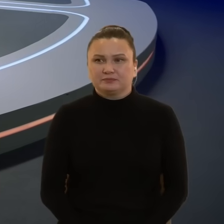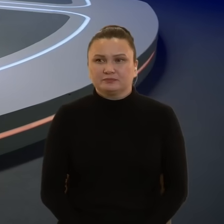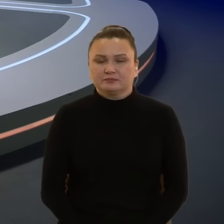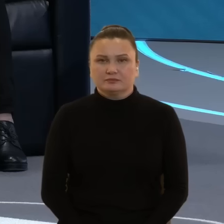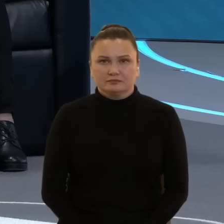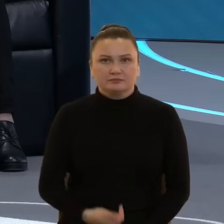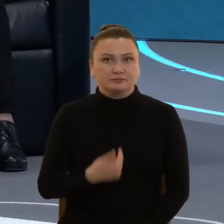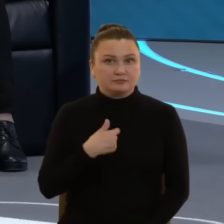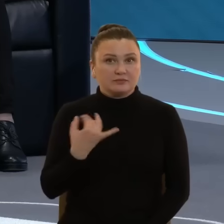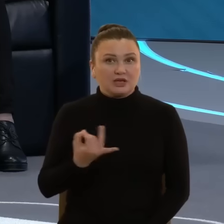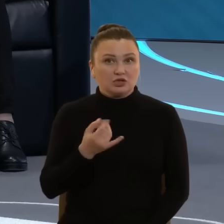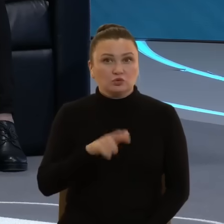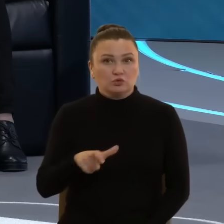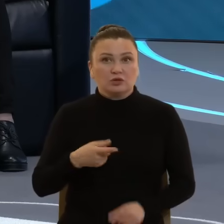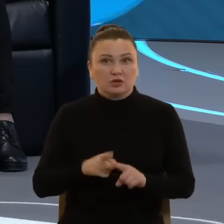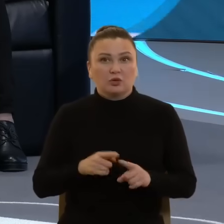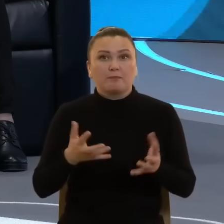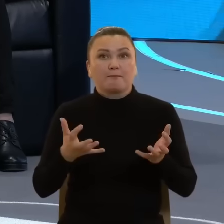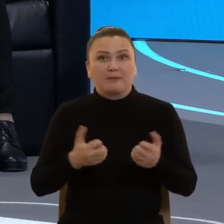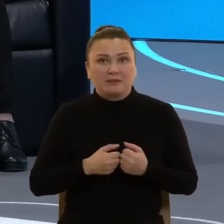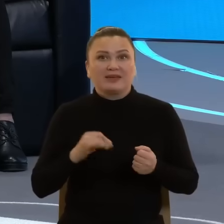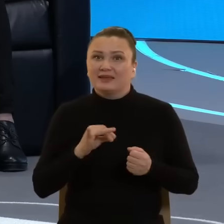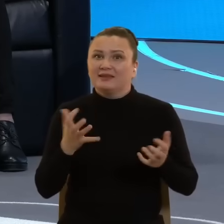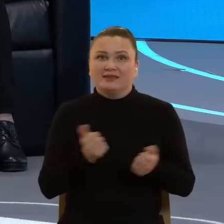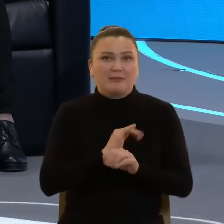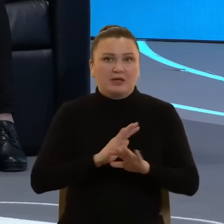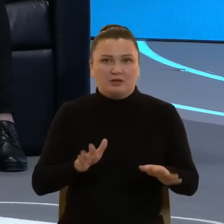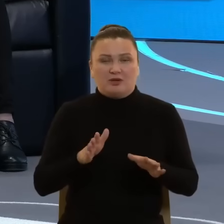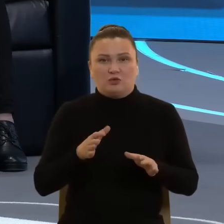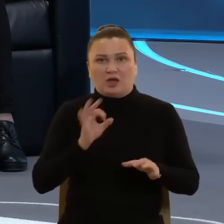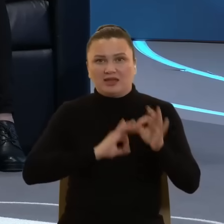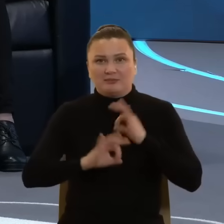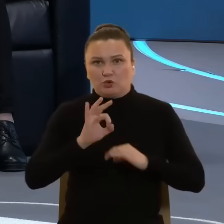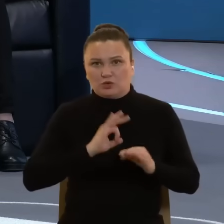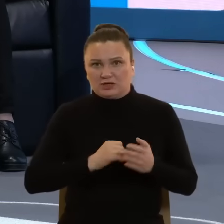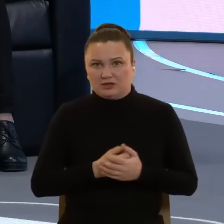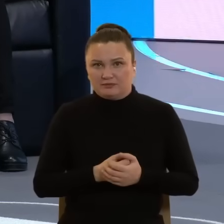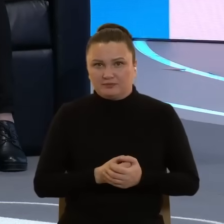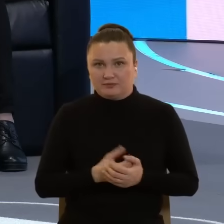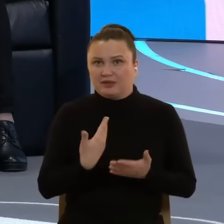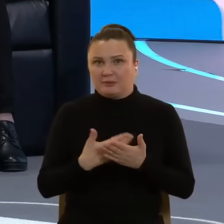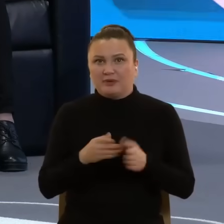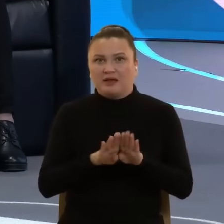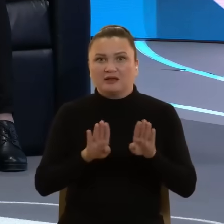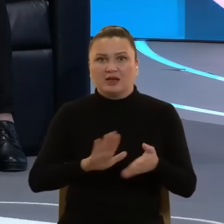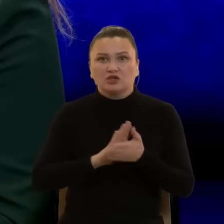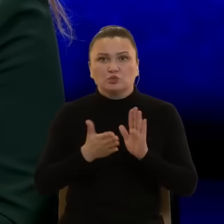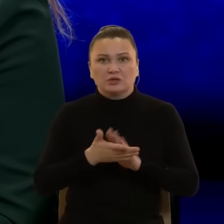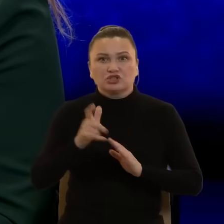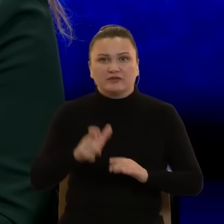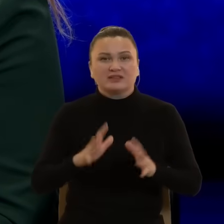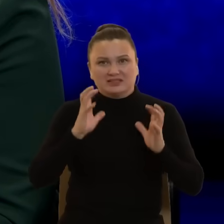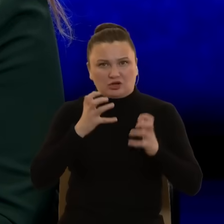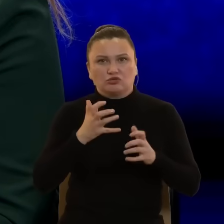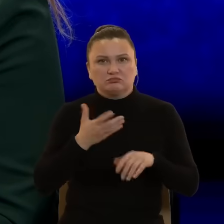меня все-таки интересуют люди, которые принимают и не принимают антибиотики. Допустим, такая ситуация. Человек